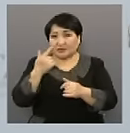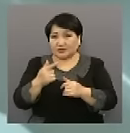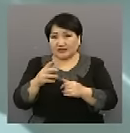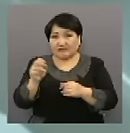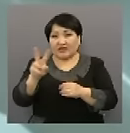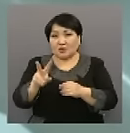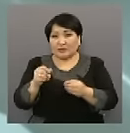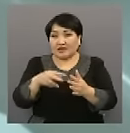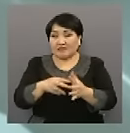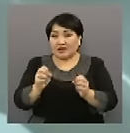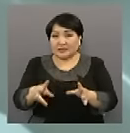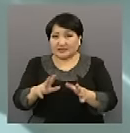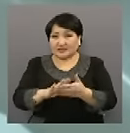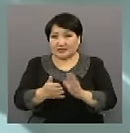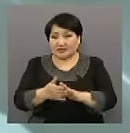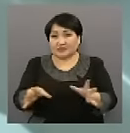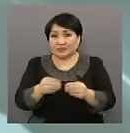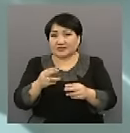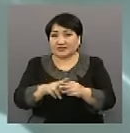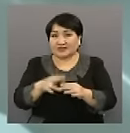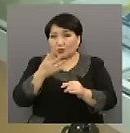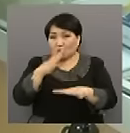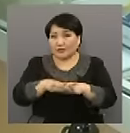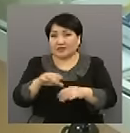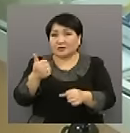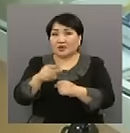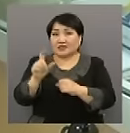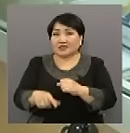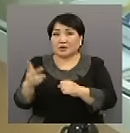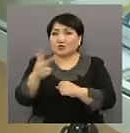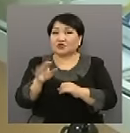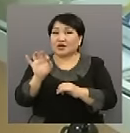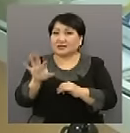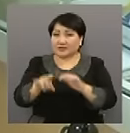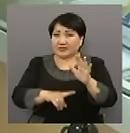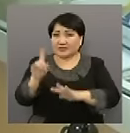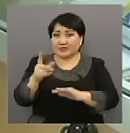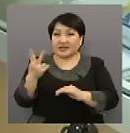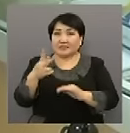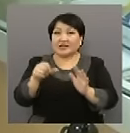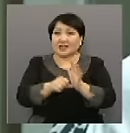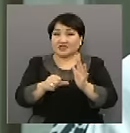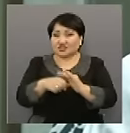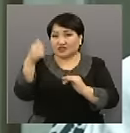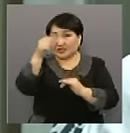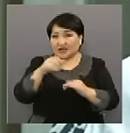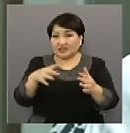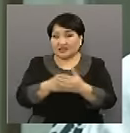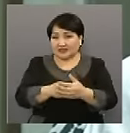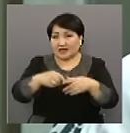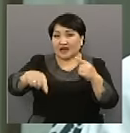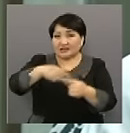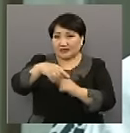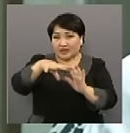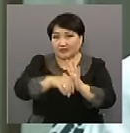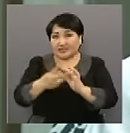жағдайда. Сонымен қатар ұлттық банк төрағасы 3 қазаннан бастап 2006 жылға дейін айналымға енген